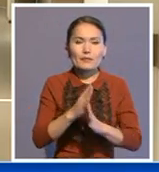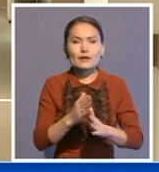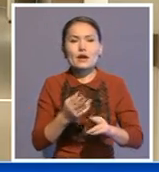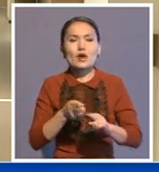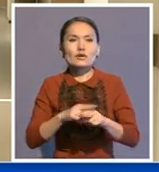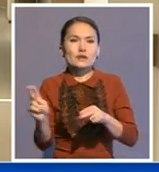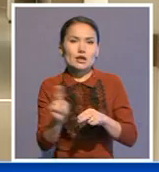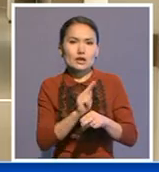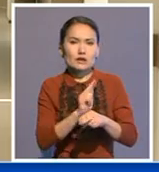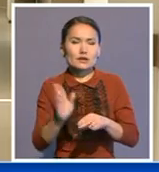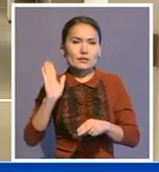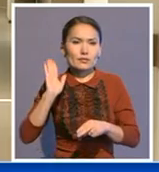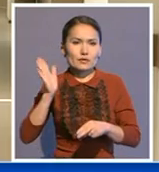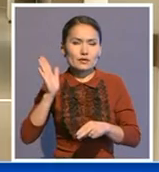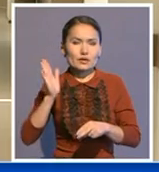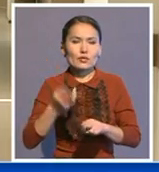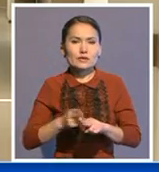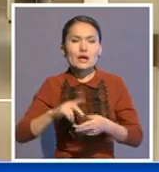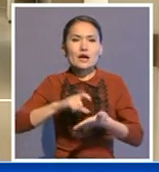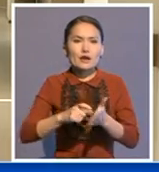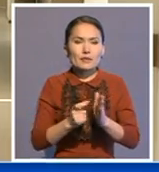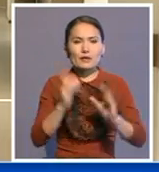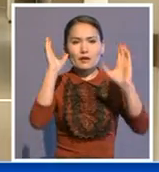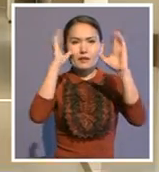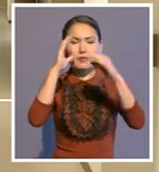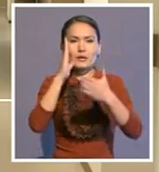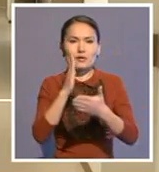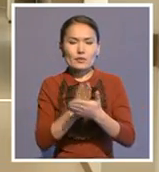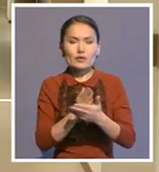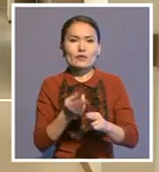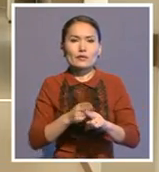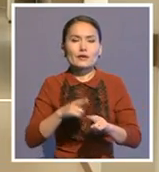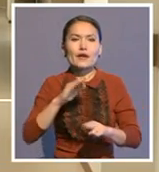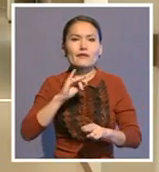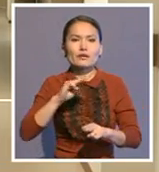Тағы да, сонген шөппен емделетінде орталық болады, фитоцентр.